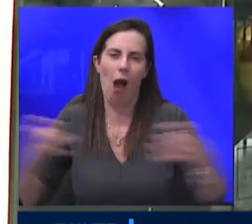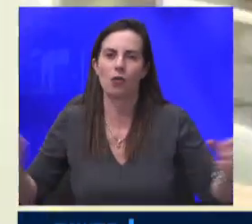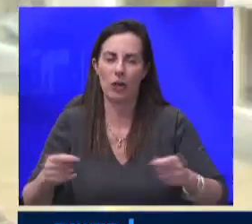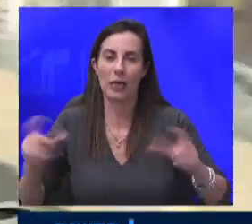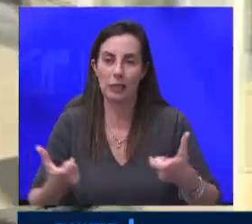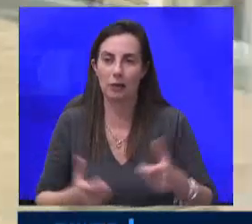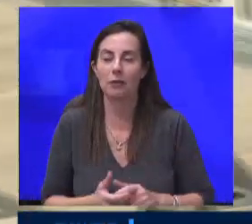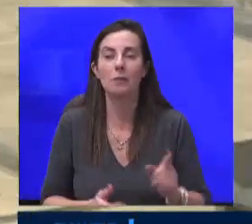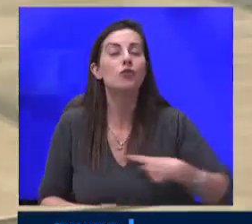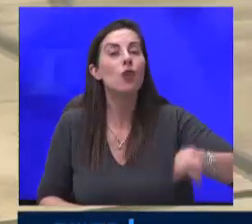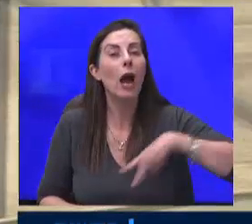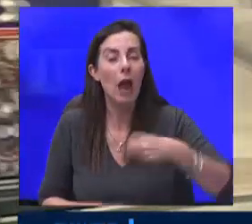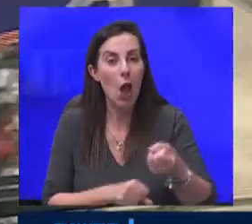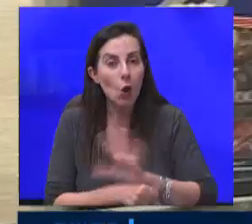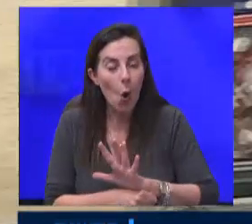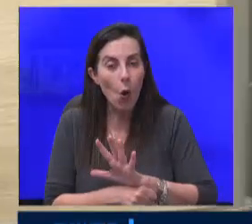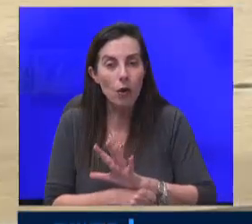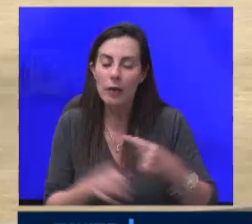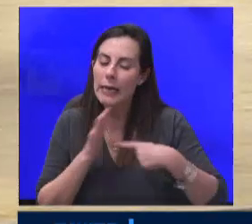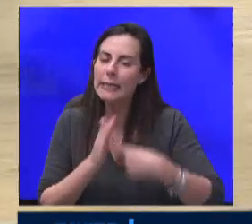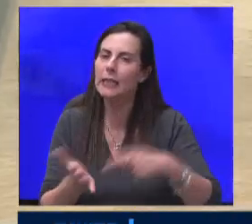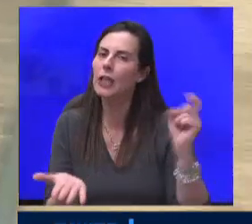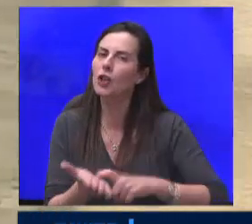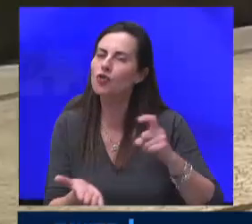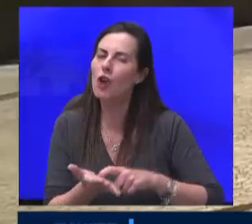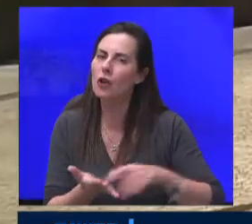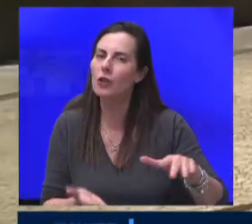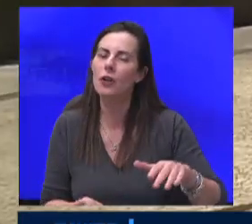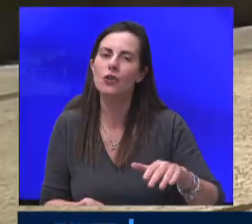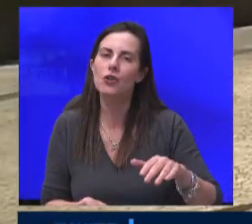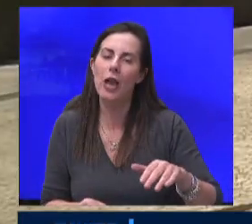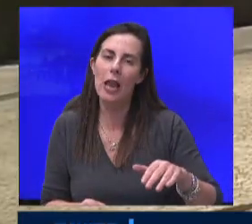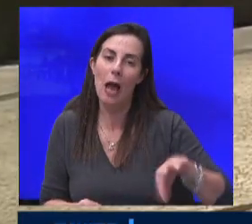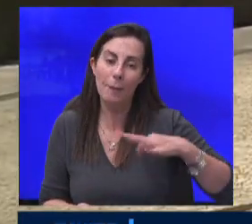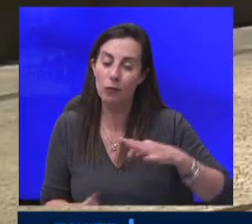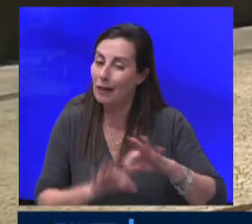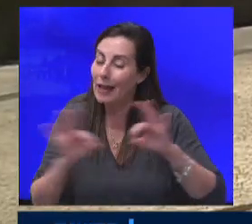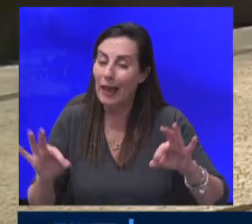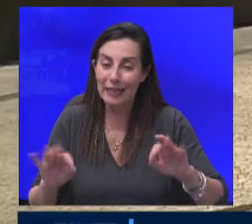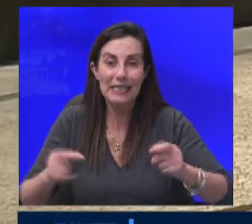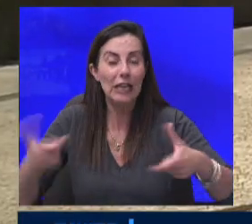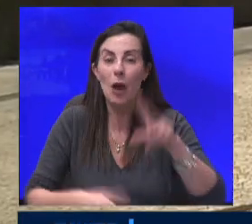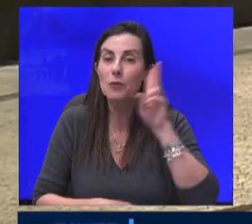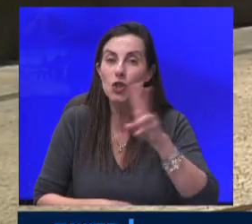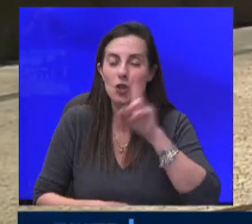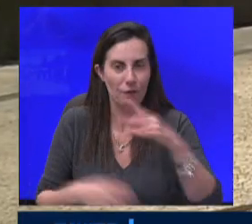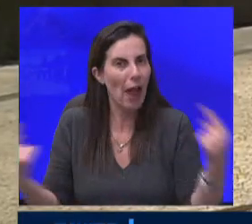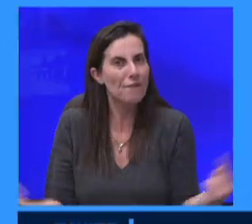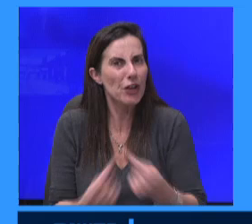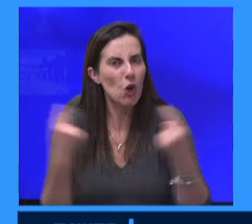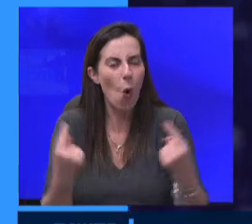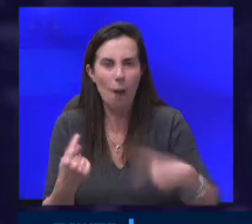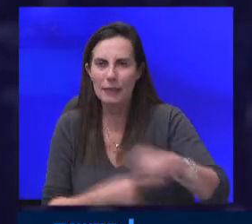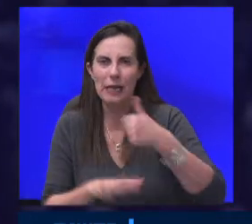ממונה הקורונה הציג בישיבת הממשלה את דרישת מערכת הבריאות להתחיל בסגר כבר מיום שישי ועורר ויכוח סוער בין